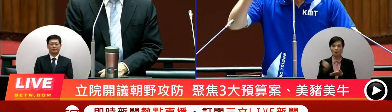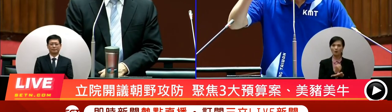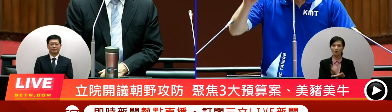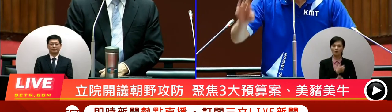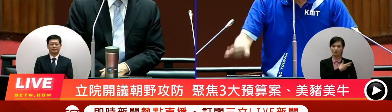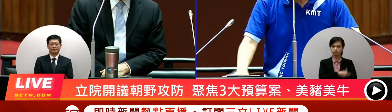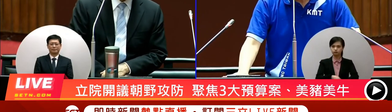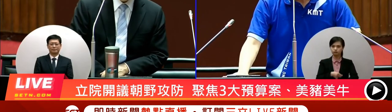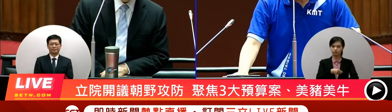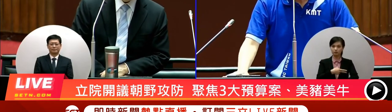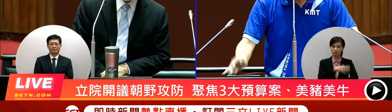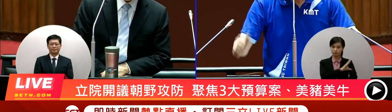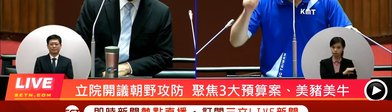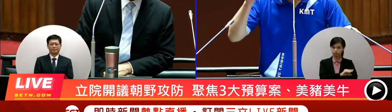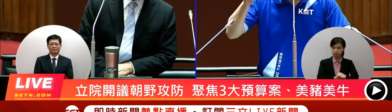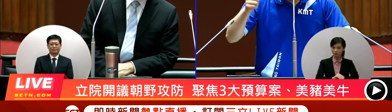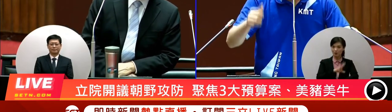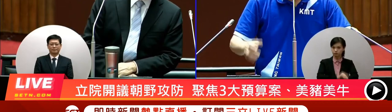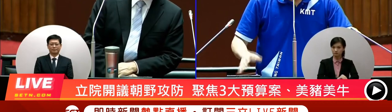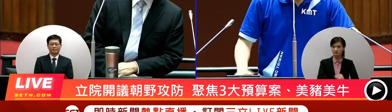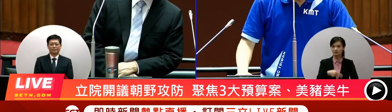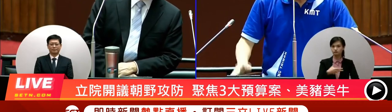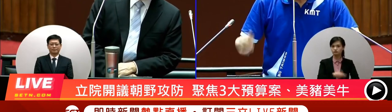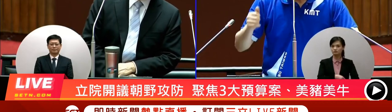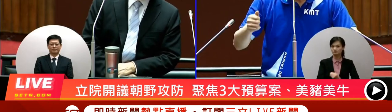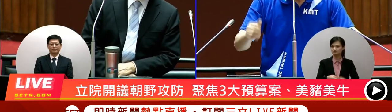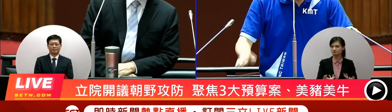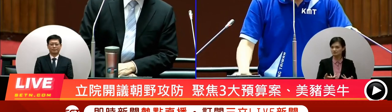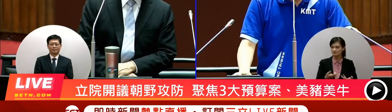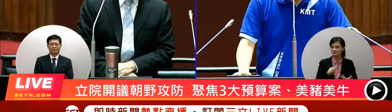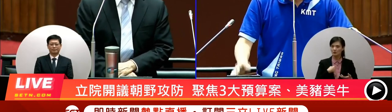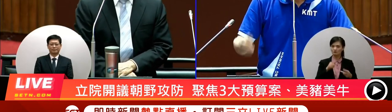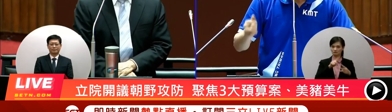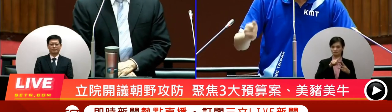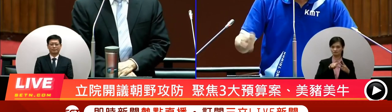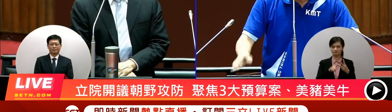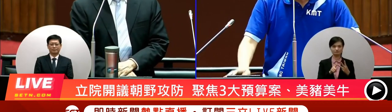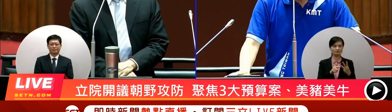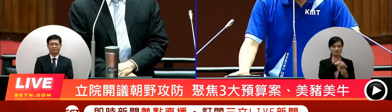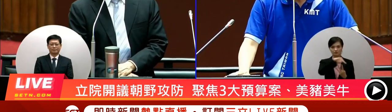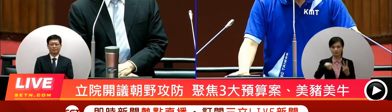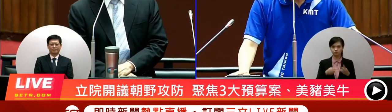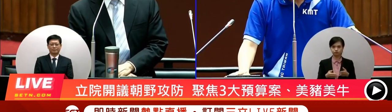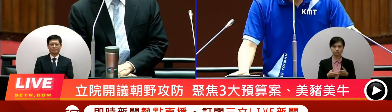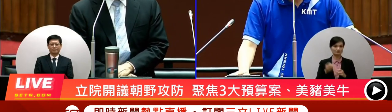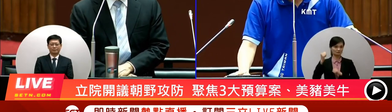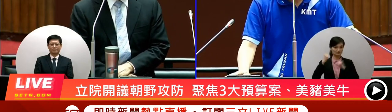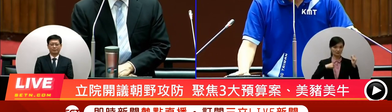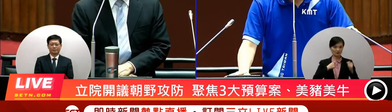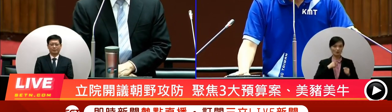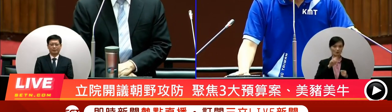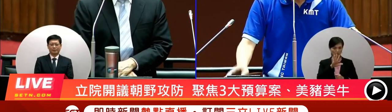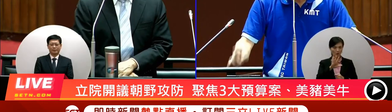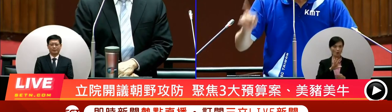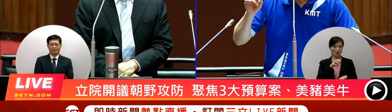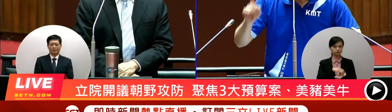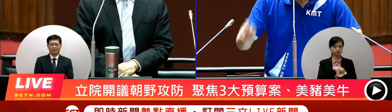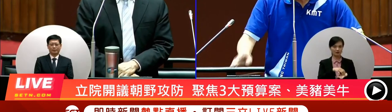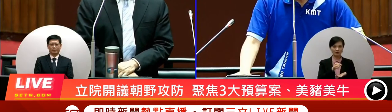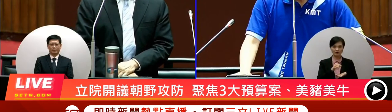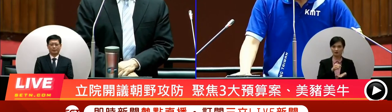大诉求，早上我们也用行动、用提案来表达我们三大诉求。第